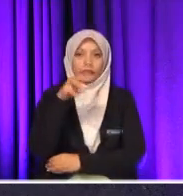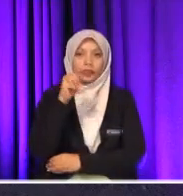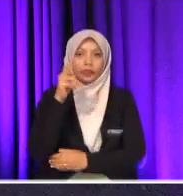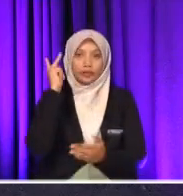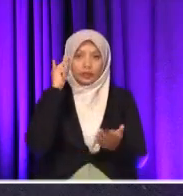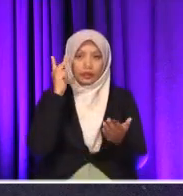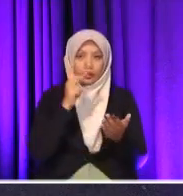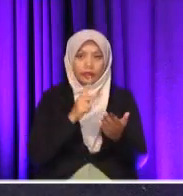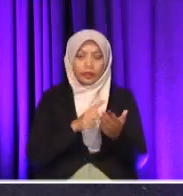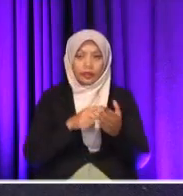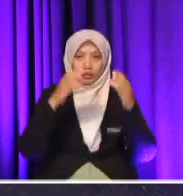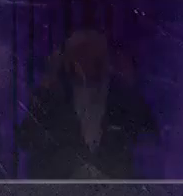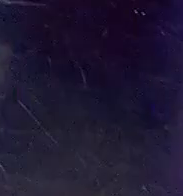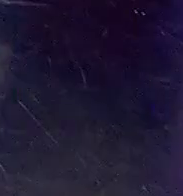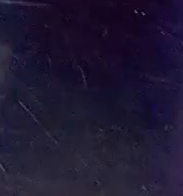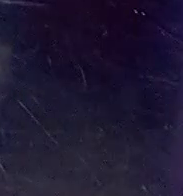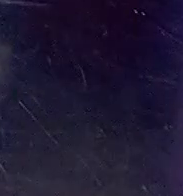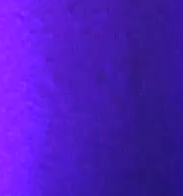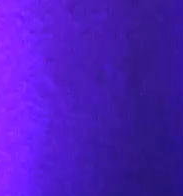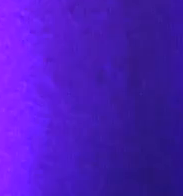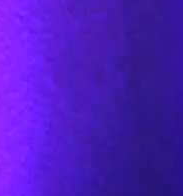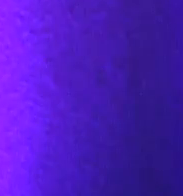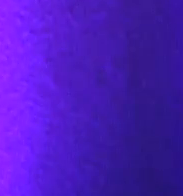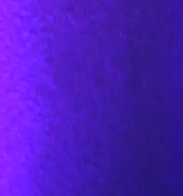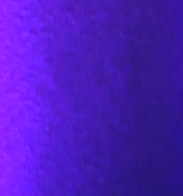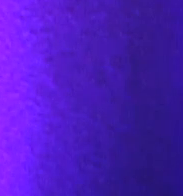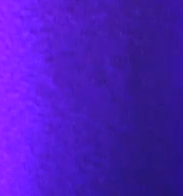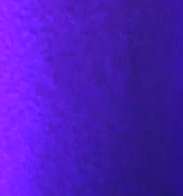perkenalkan juga juru bahasa isyarat kita pada hari ini yaitu